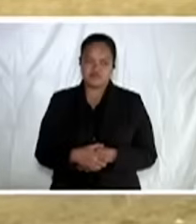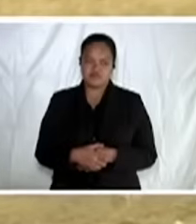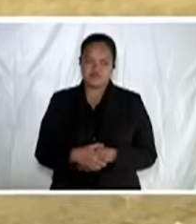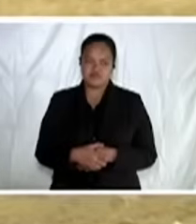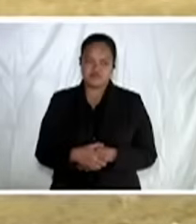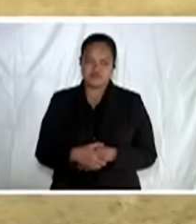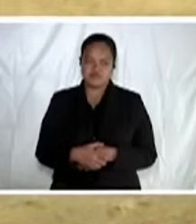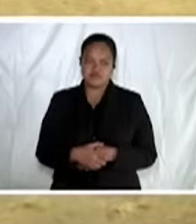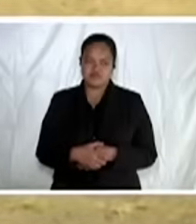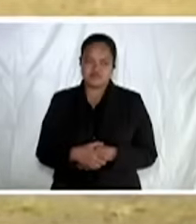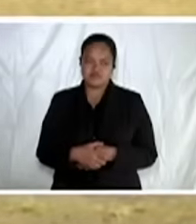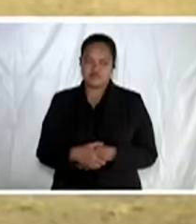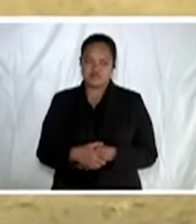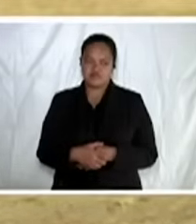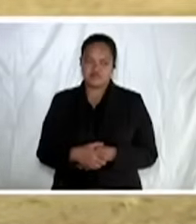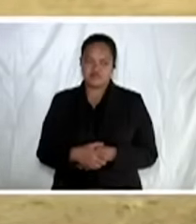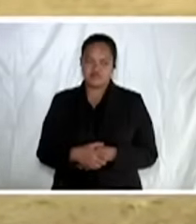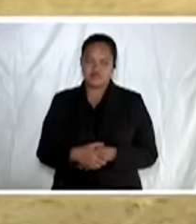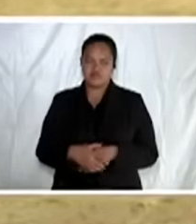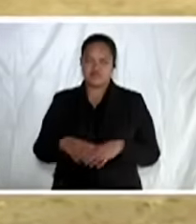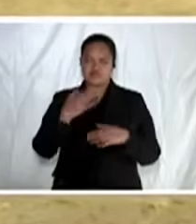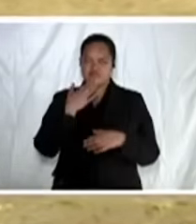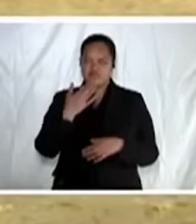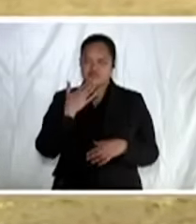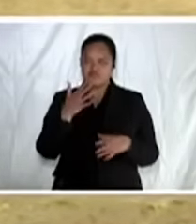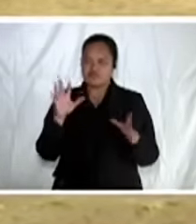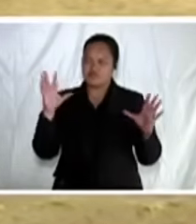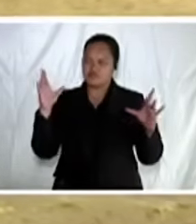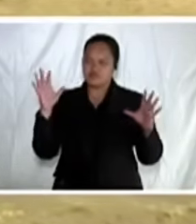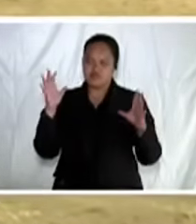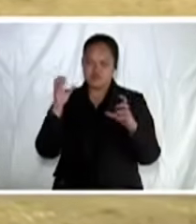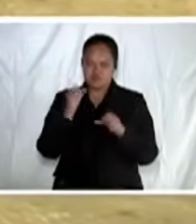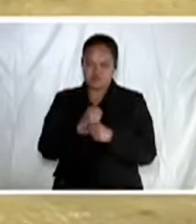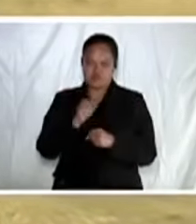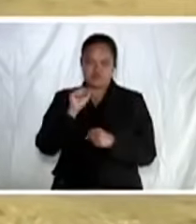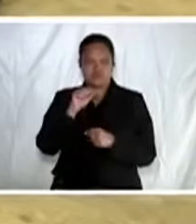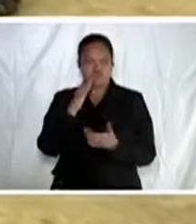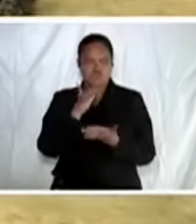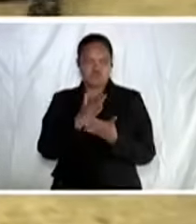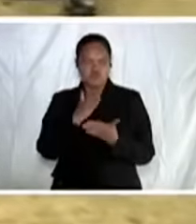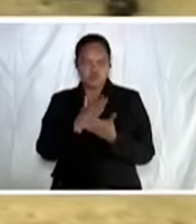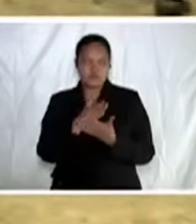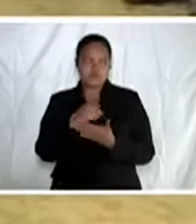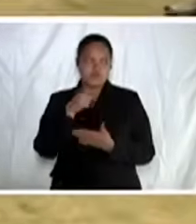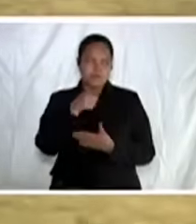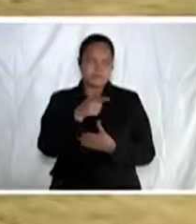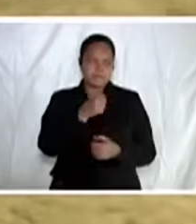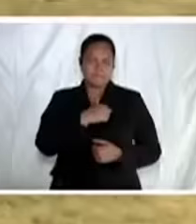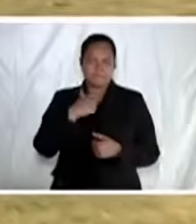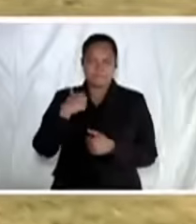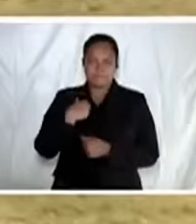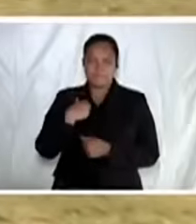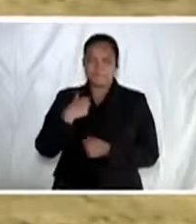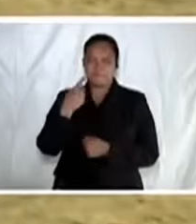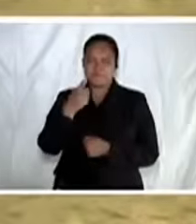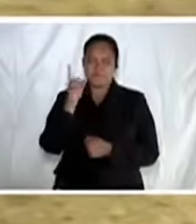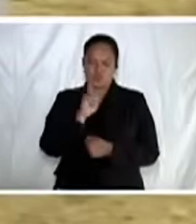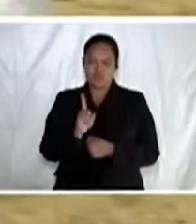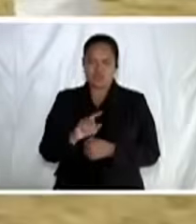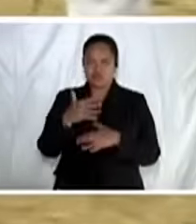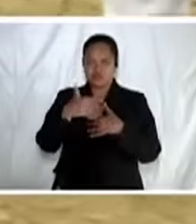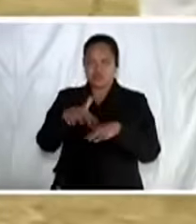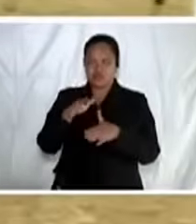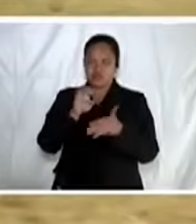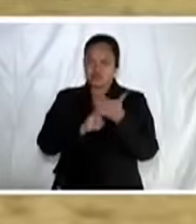जज्बे का जश्न मनाने के लिए हम यहाँ मौजूद हैं जो हमें एकता की डोर में पिरोता है। ये लम्हे हमें इतिहास, गुज़रे वक्त, वर्तमान